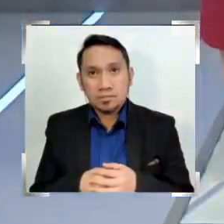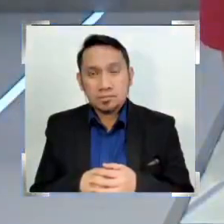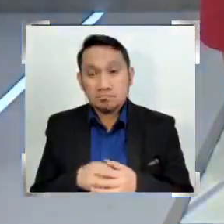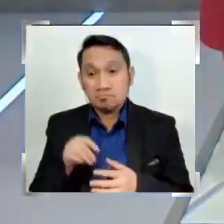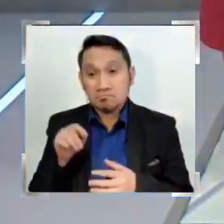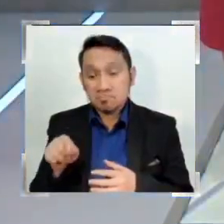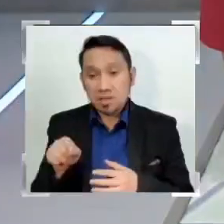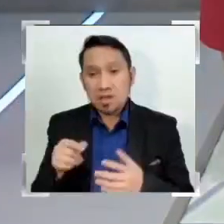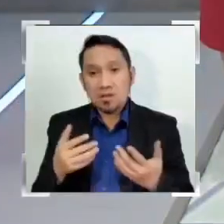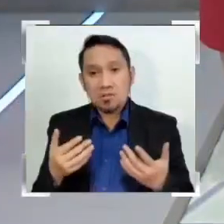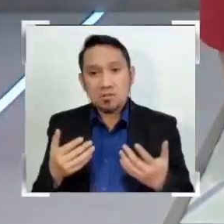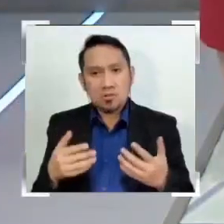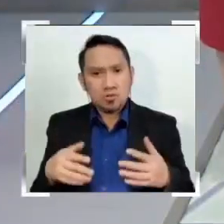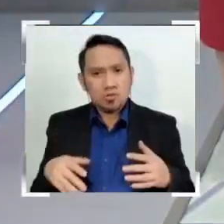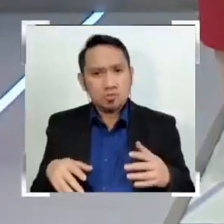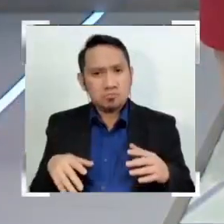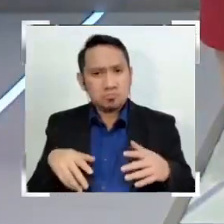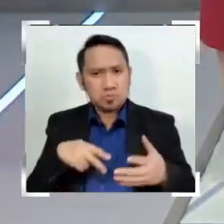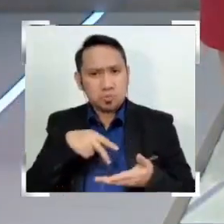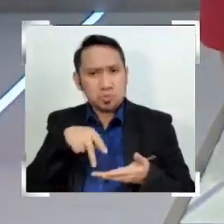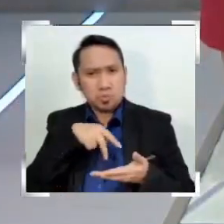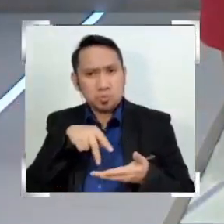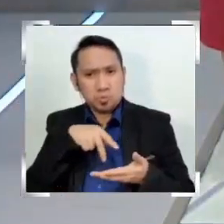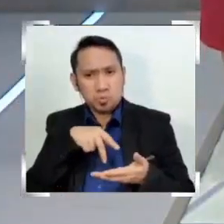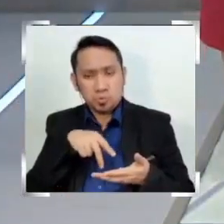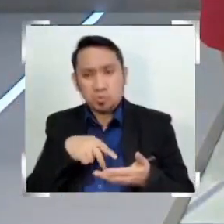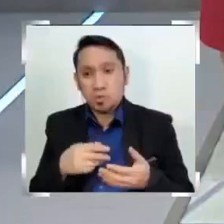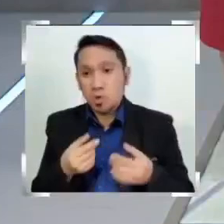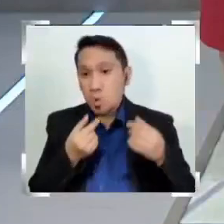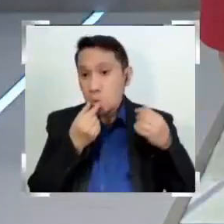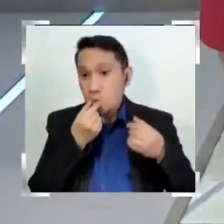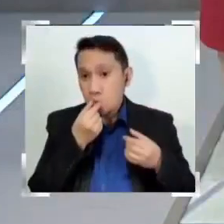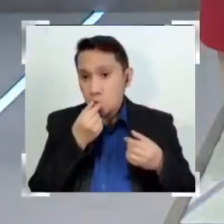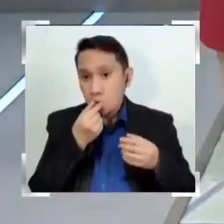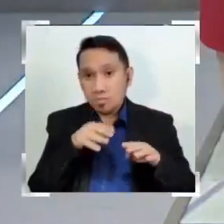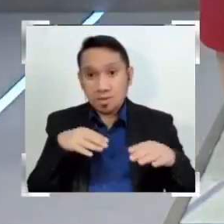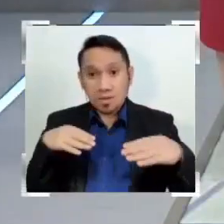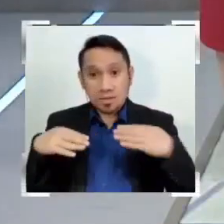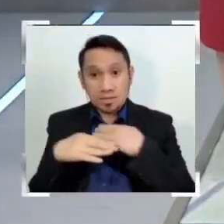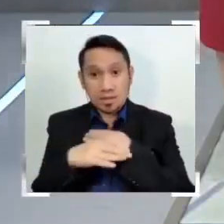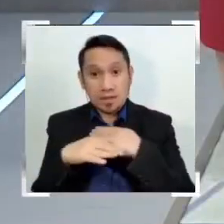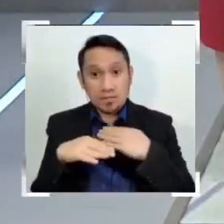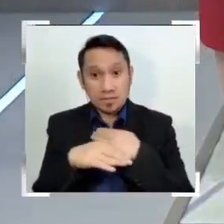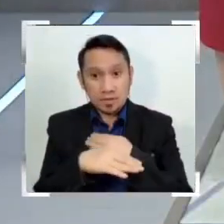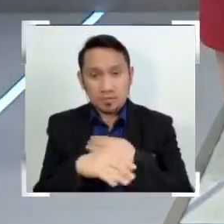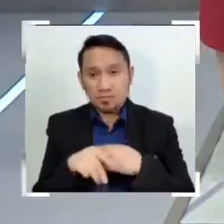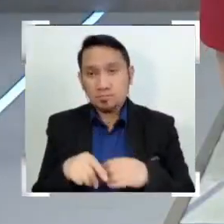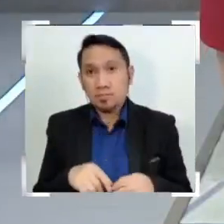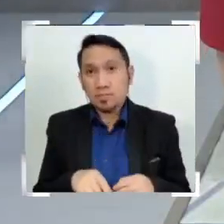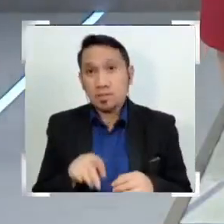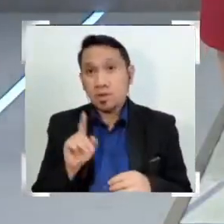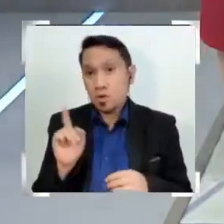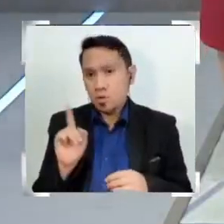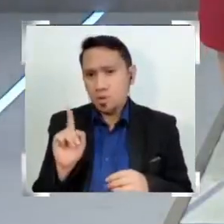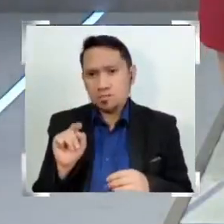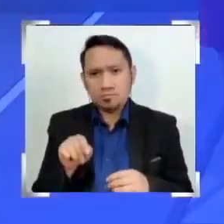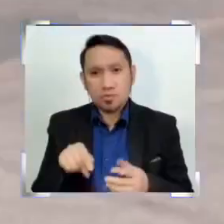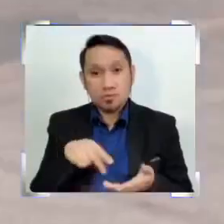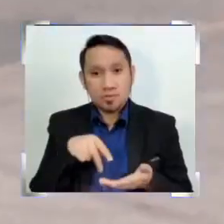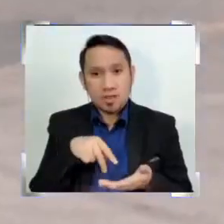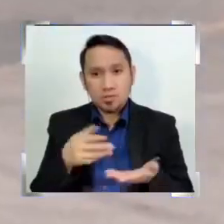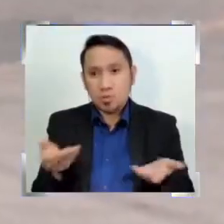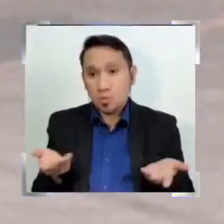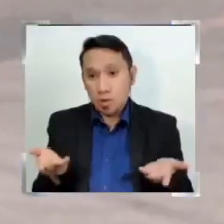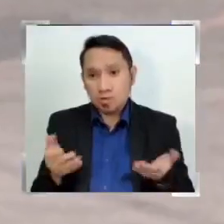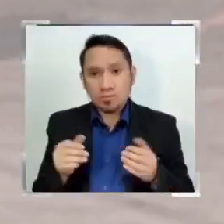Tao ang isang traffic enforcer sa Urdaneta City sa Pangasinan. Ang nagsisilbi niyang dance floor, kalsada. Ang